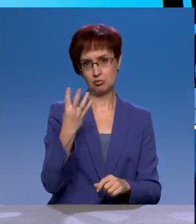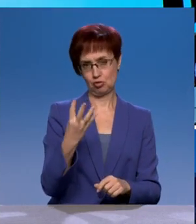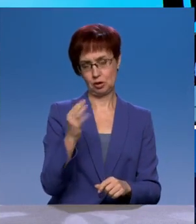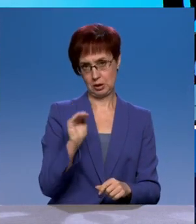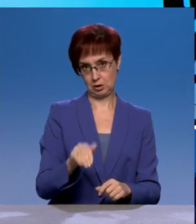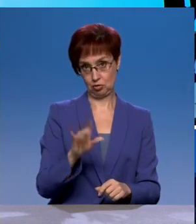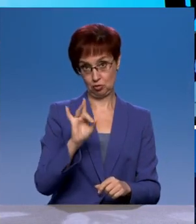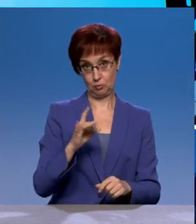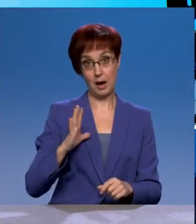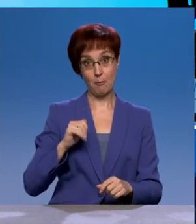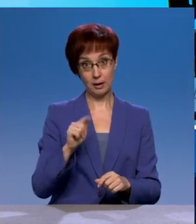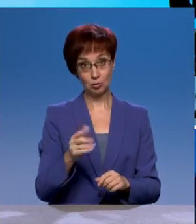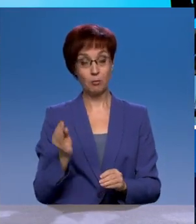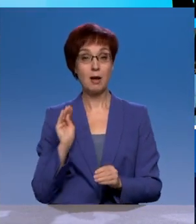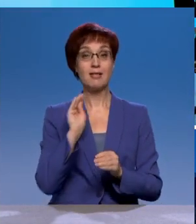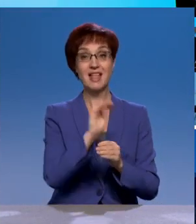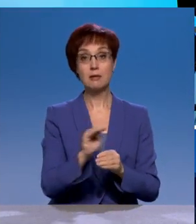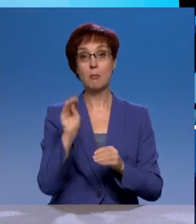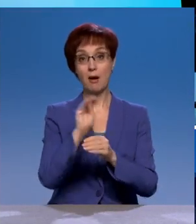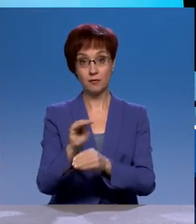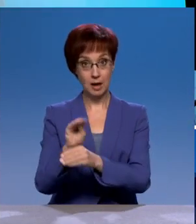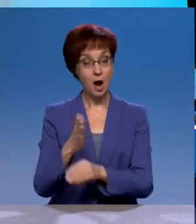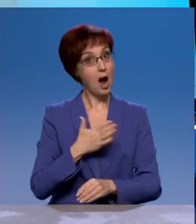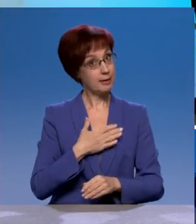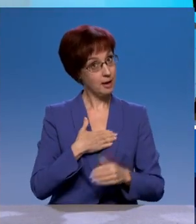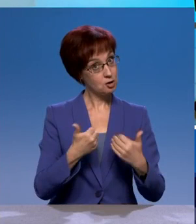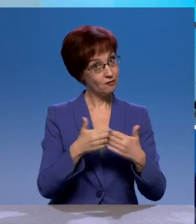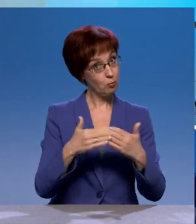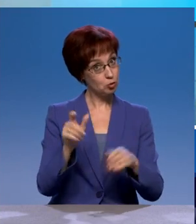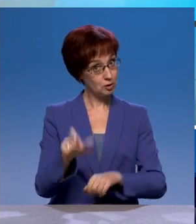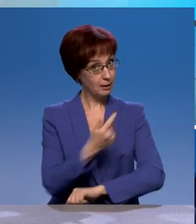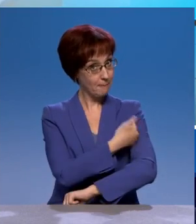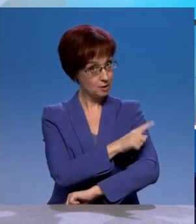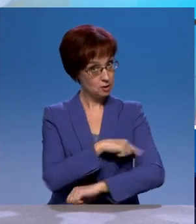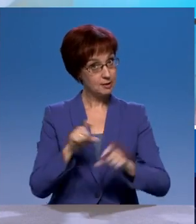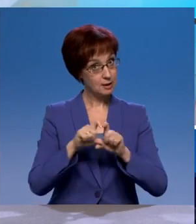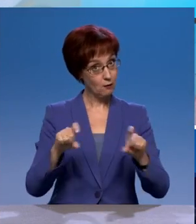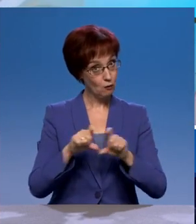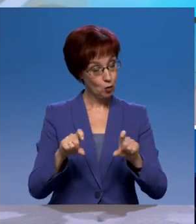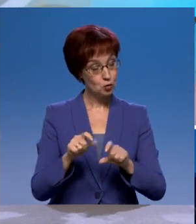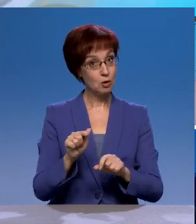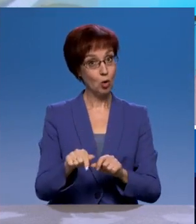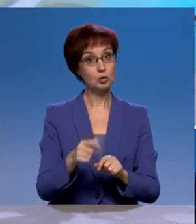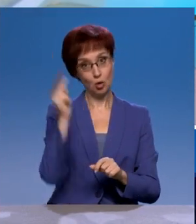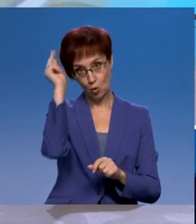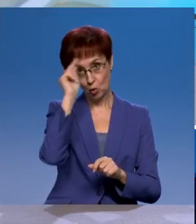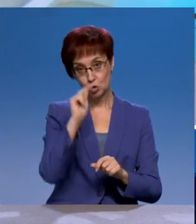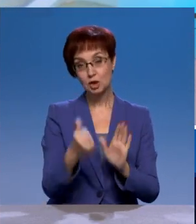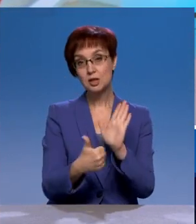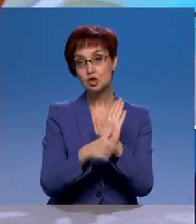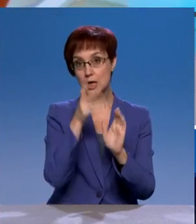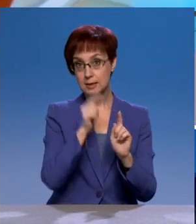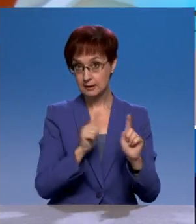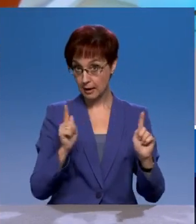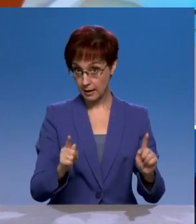вот наш выпускник, отучившись 6 лет минимум, который идет работать в первичное звено, хотя это тоже неправильно, он должен еще минимум год проработать в интернатуре,